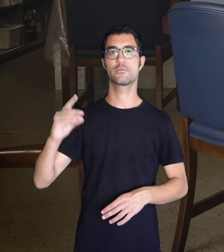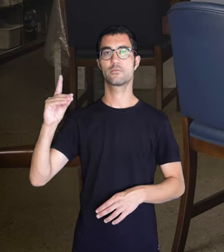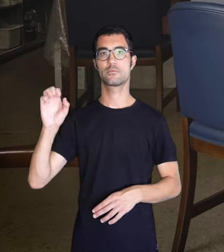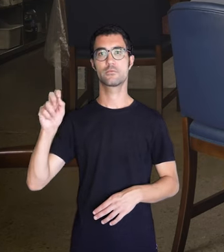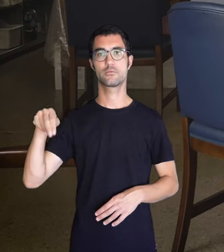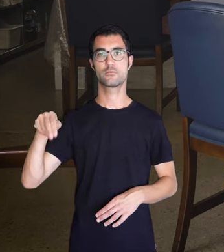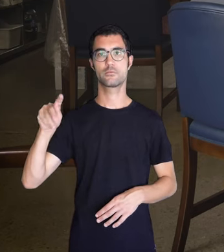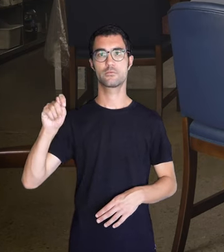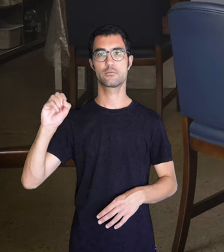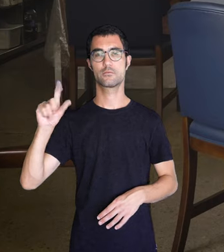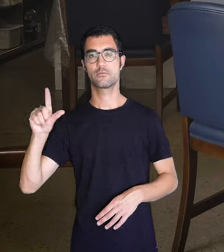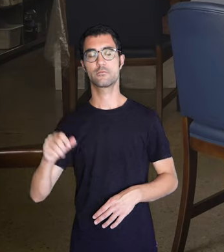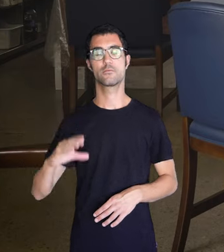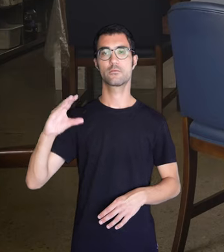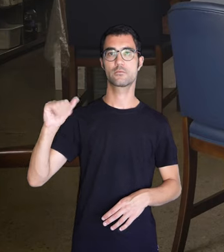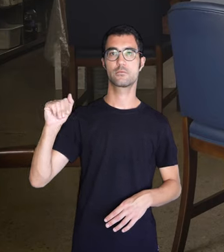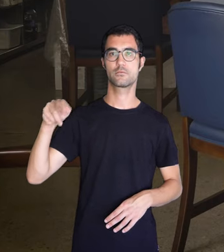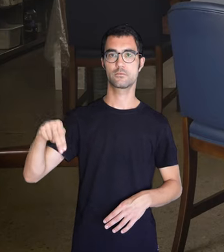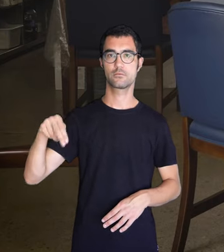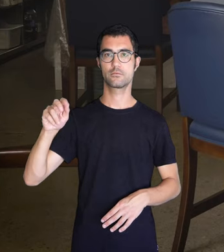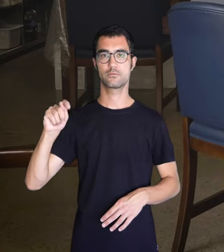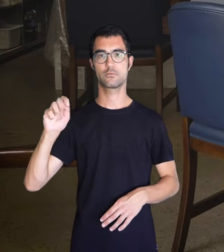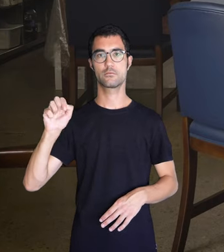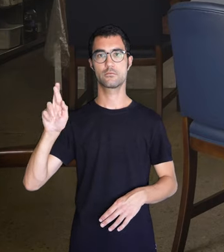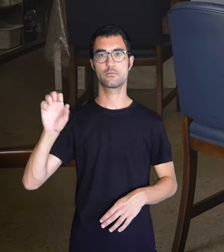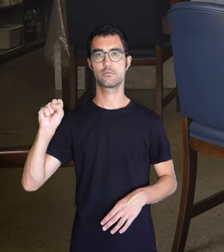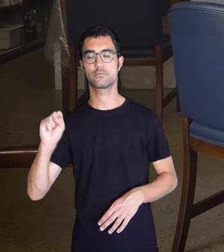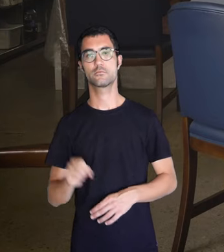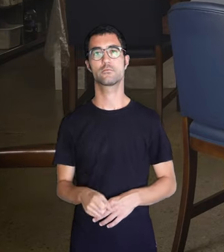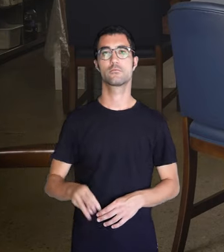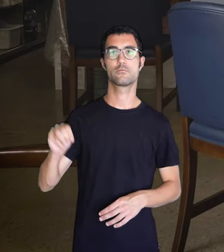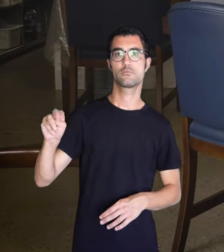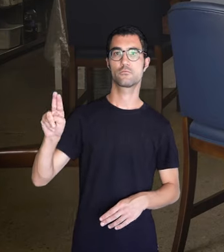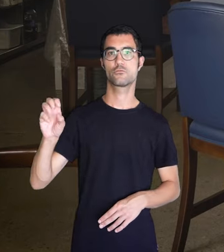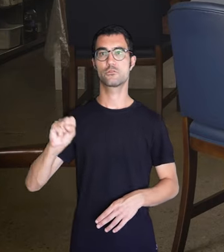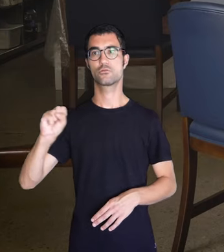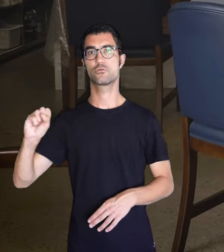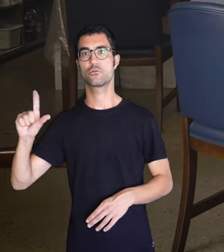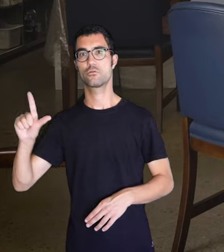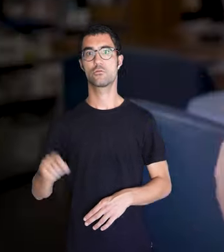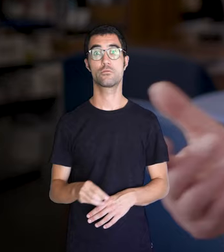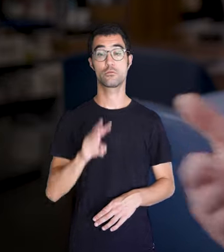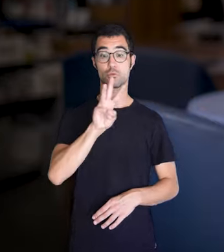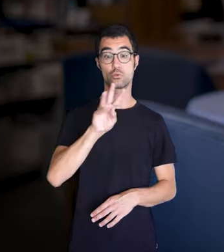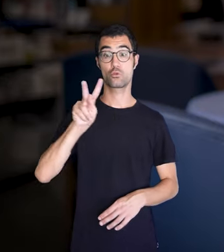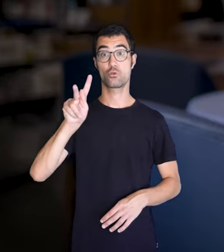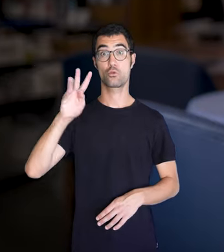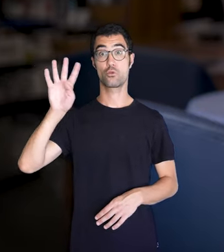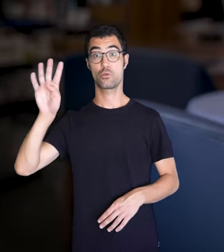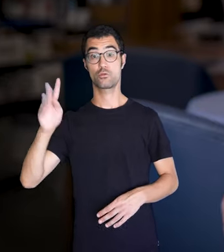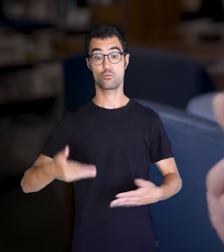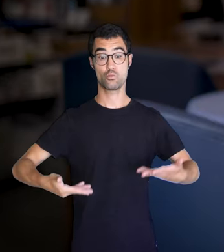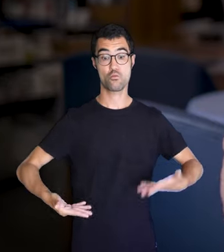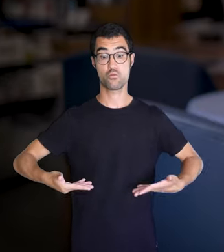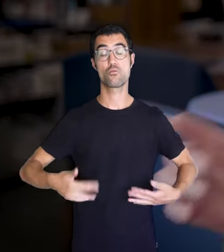dèntol, colca amb fossol, no grossos, però de 3 o 4 quilos agafàvem. Quan anaven